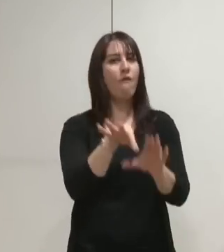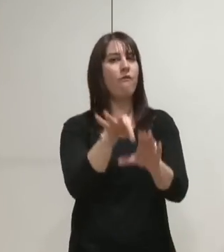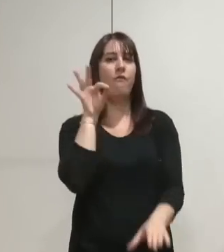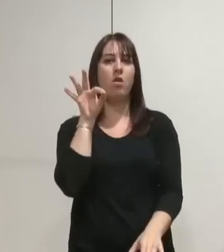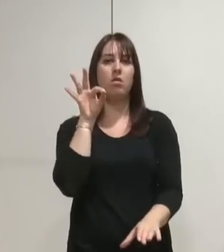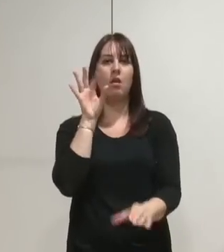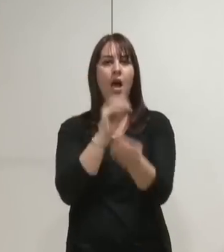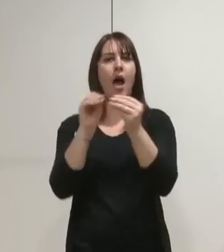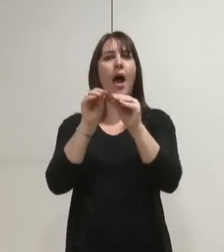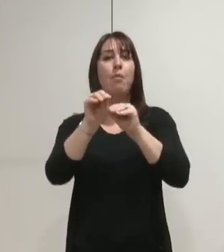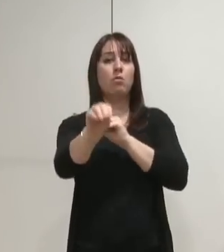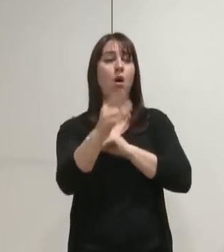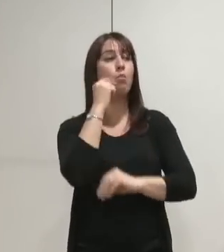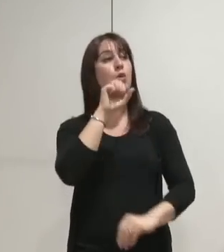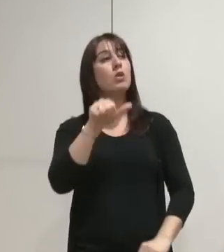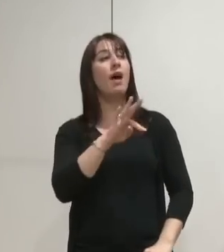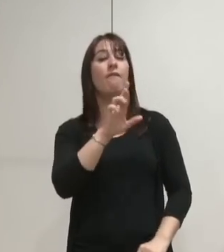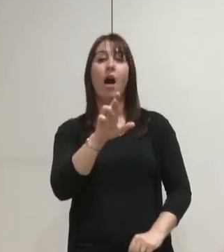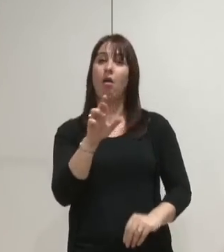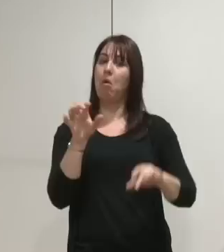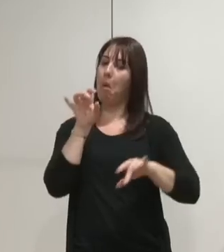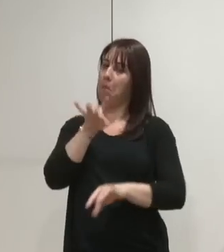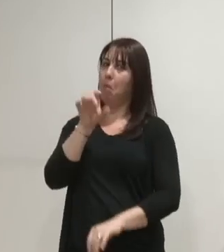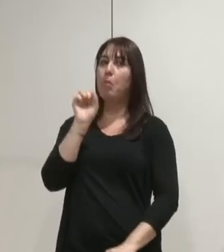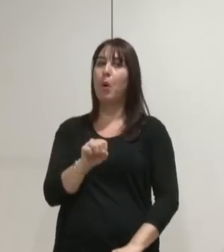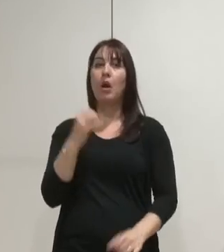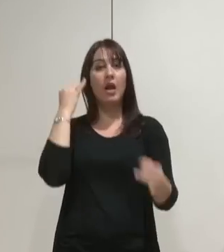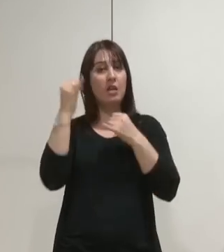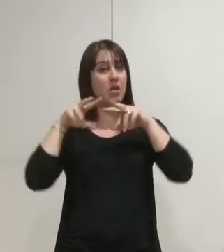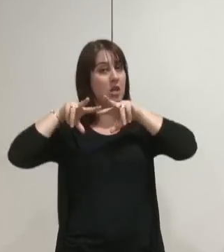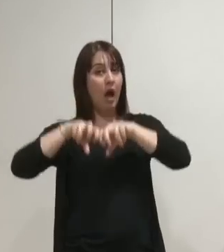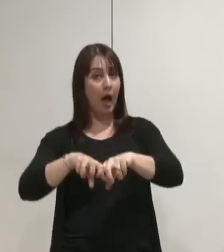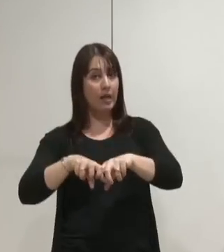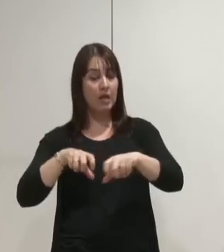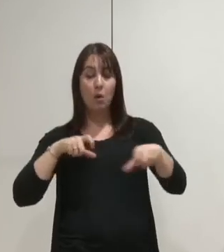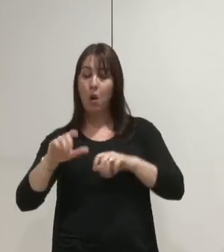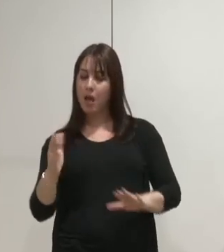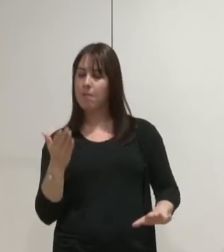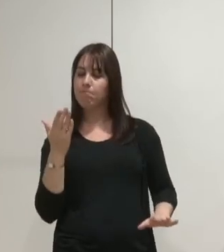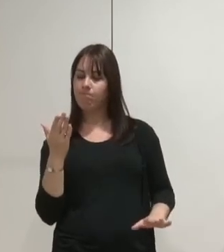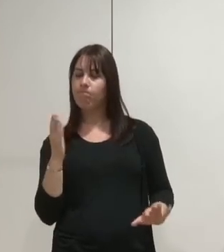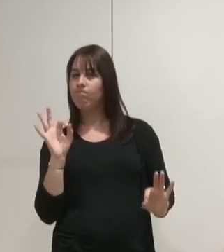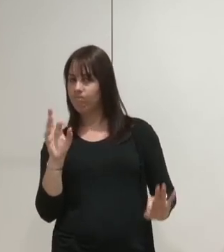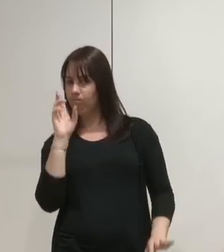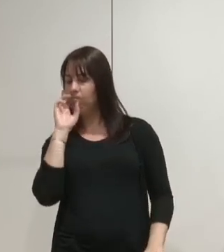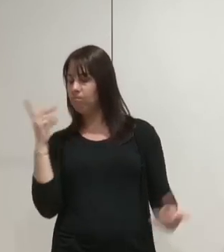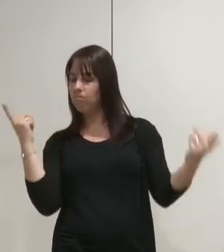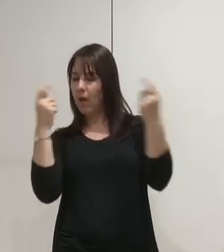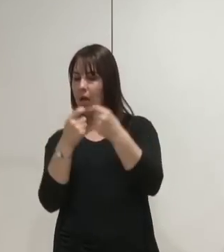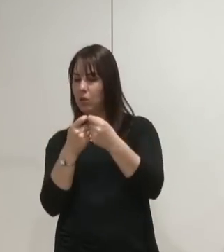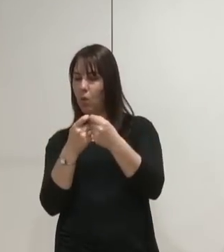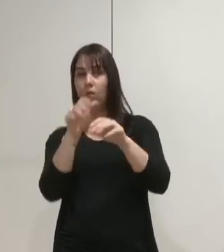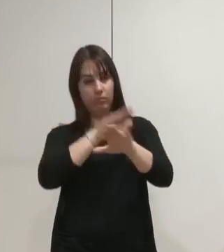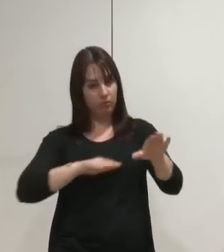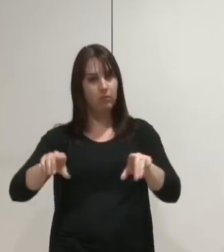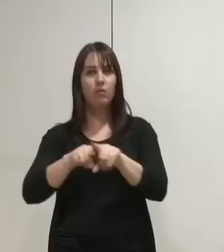l'amendement de Monsieur Safar si vous considérez l'analyse juridique de votre collèg comme juste et en même temps